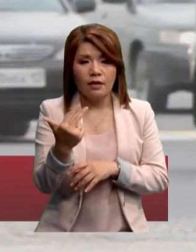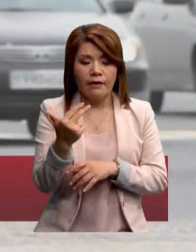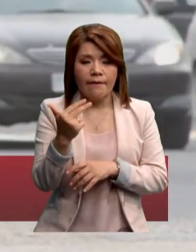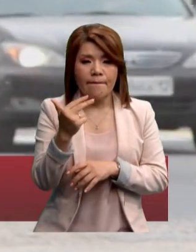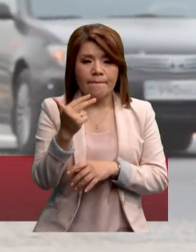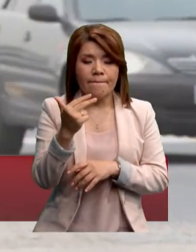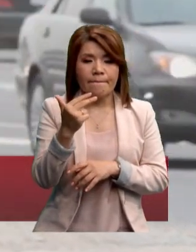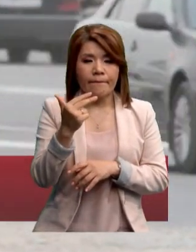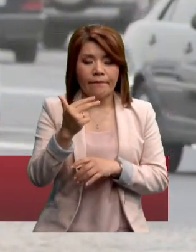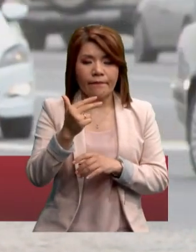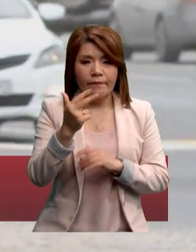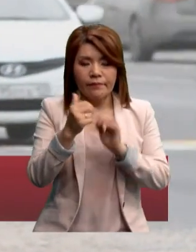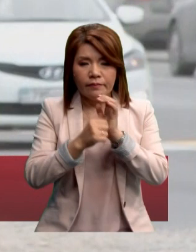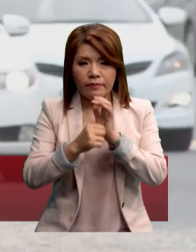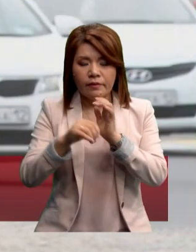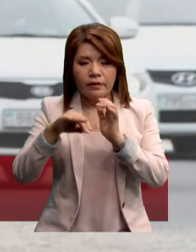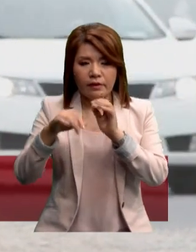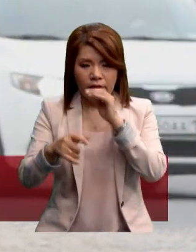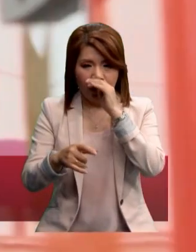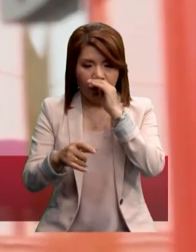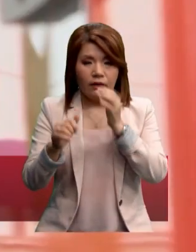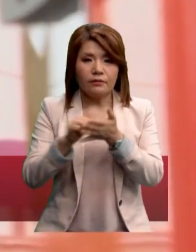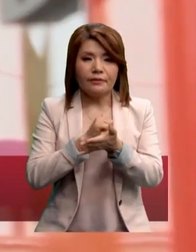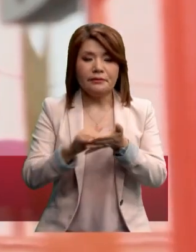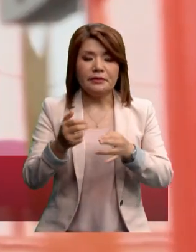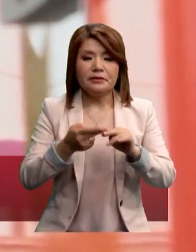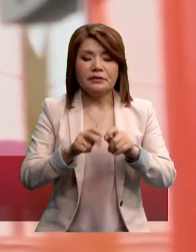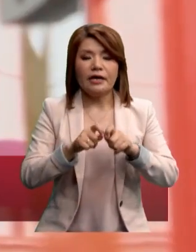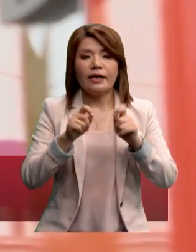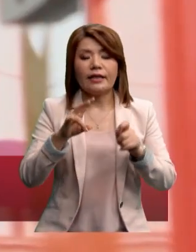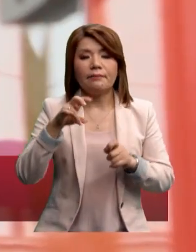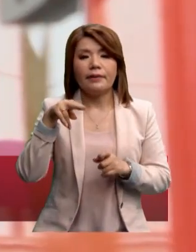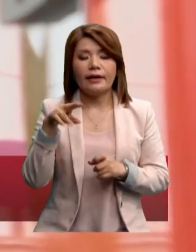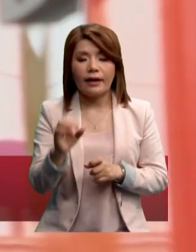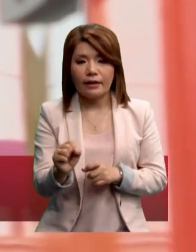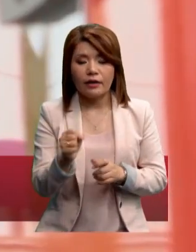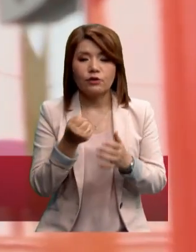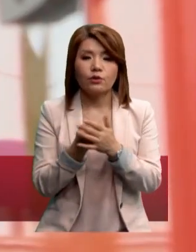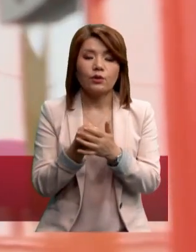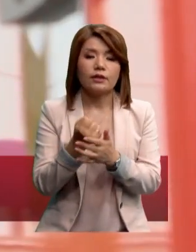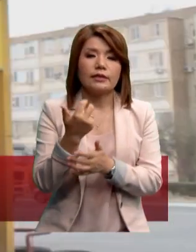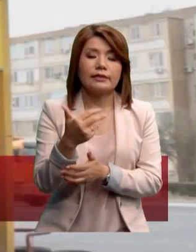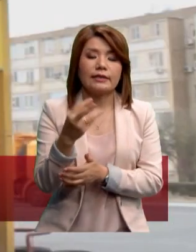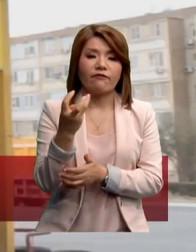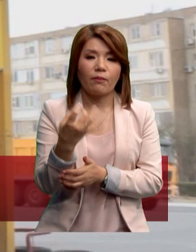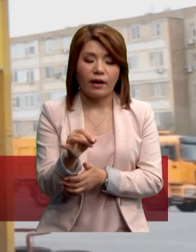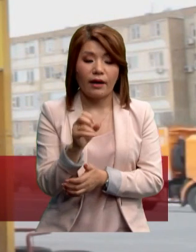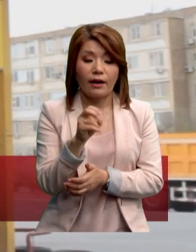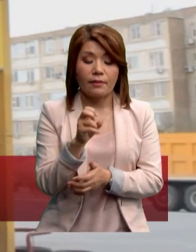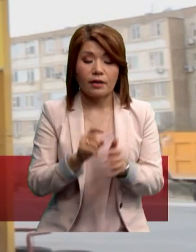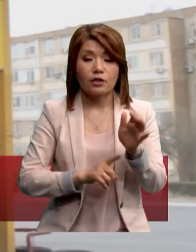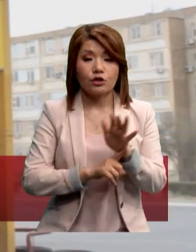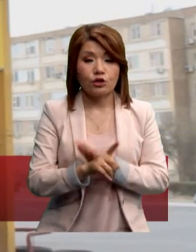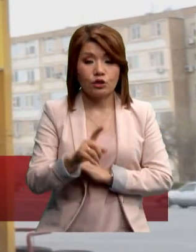1.600 тенге документов находится на обсуждении на сайте открытый нпа до 30 мая во второй декаде апреля в стране